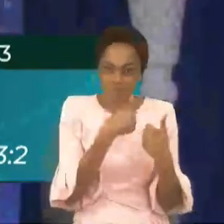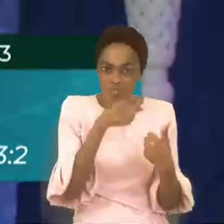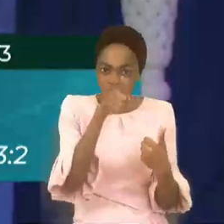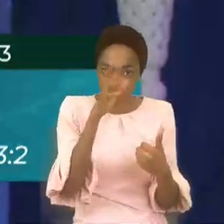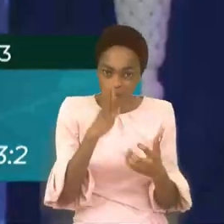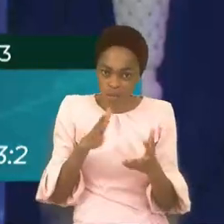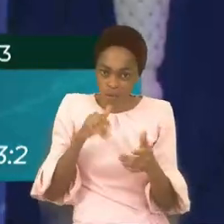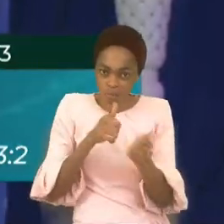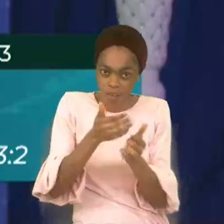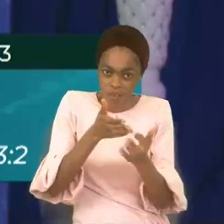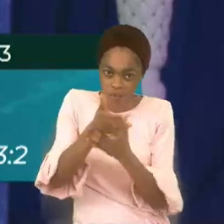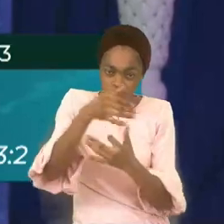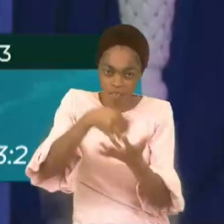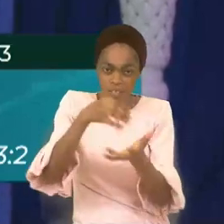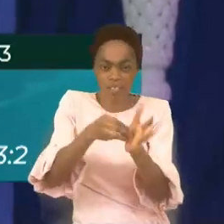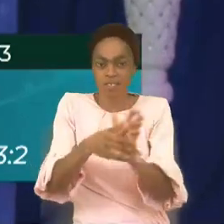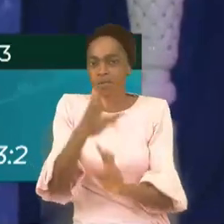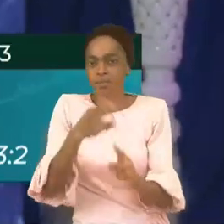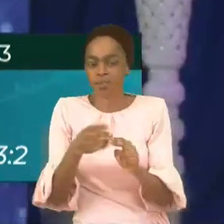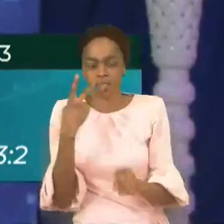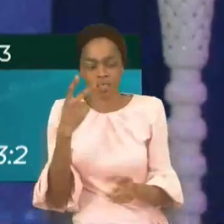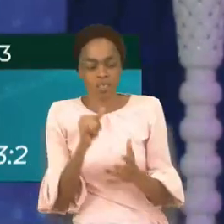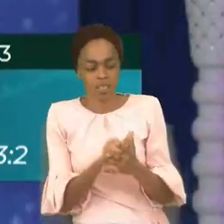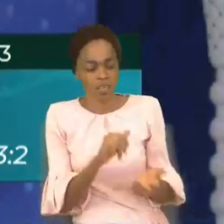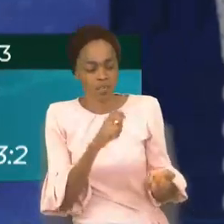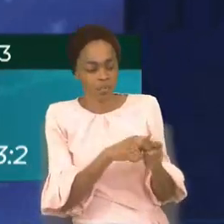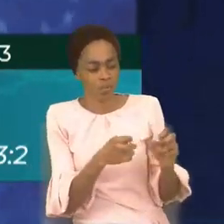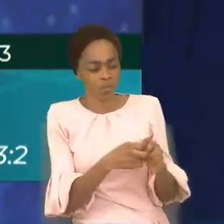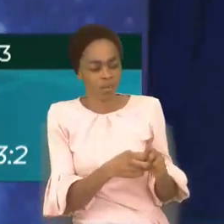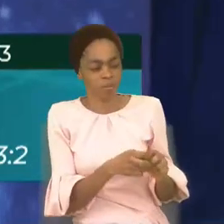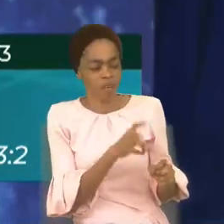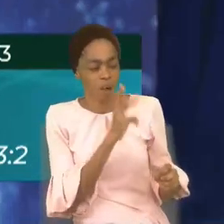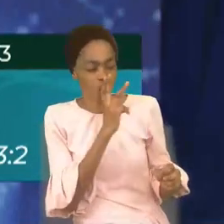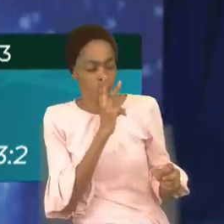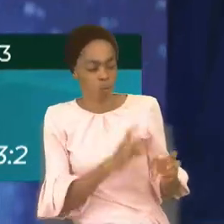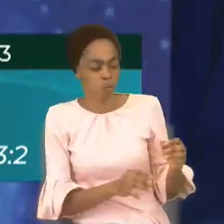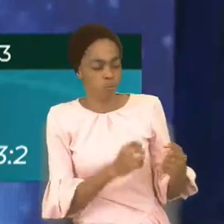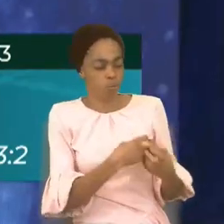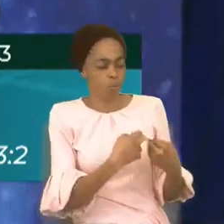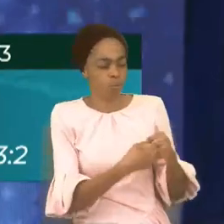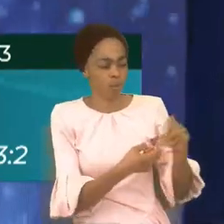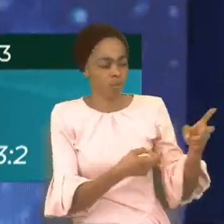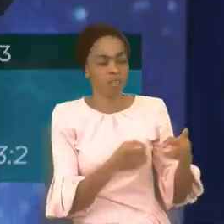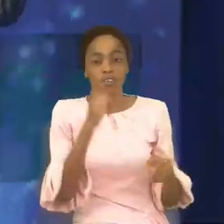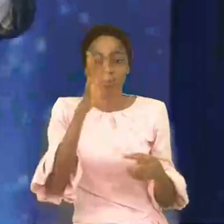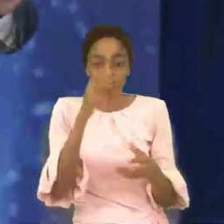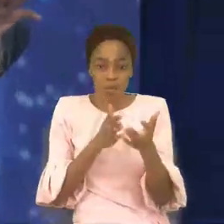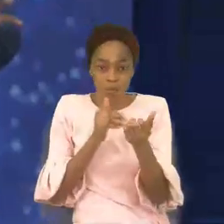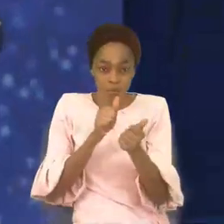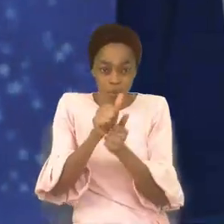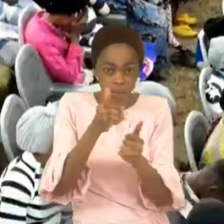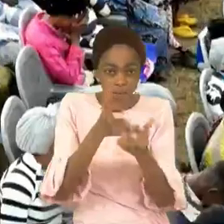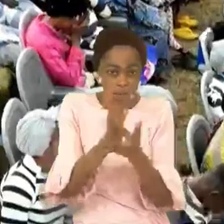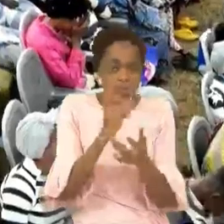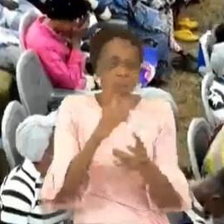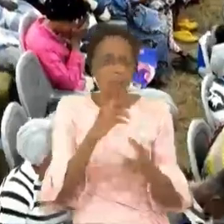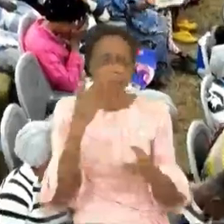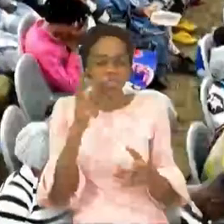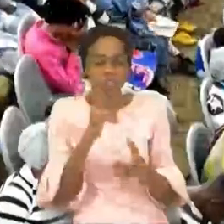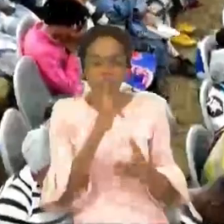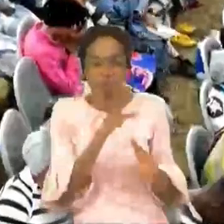vas traverser la mer rouge. Regardez ce Jourdain. Nous allons traverser ce Jourdain. Regardez la